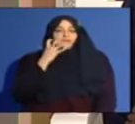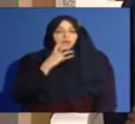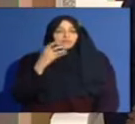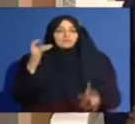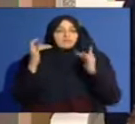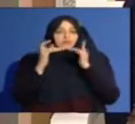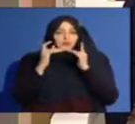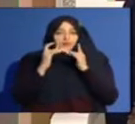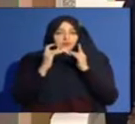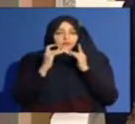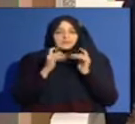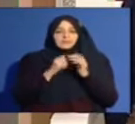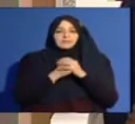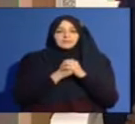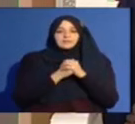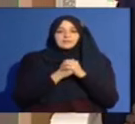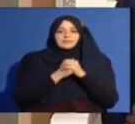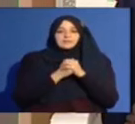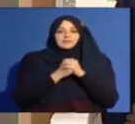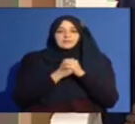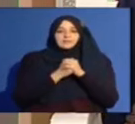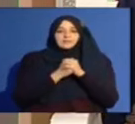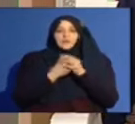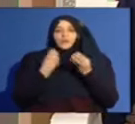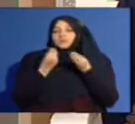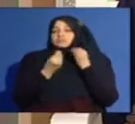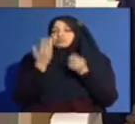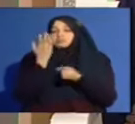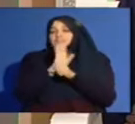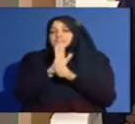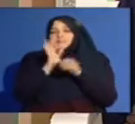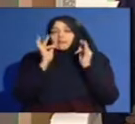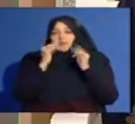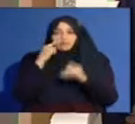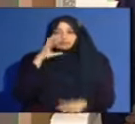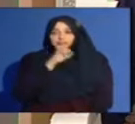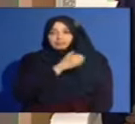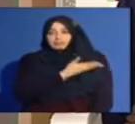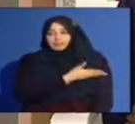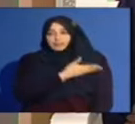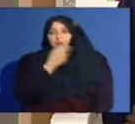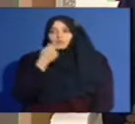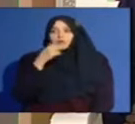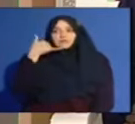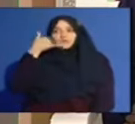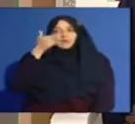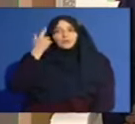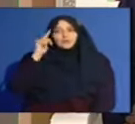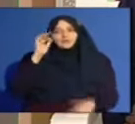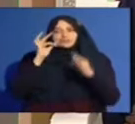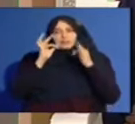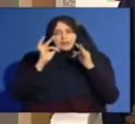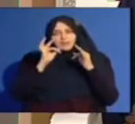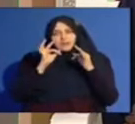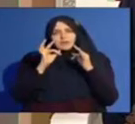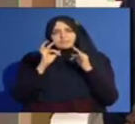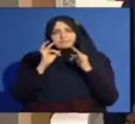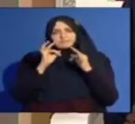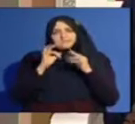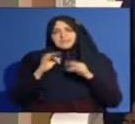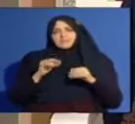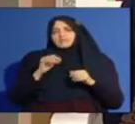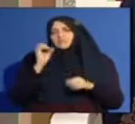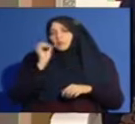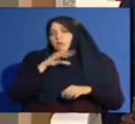أراد أن يسأل أو يعرض قضية تتعلق بحياته اليومية أو بحياة